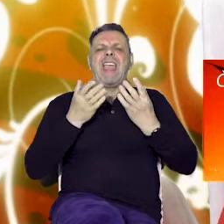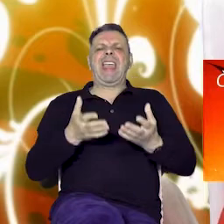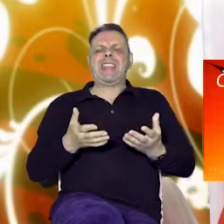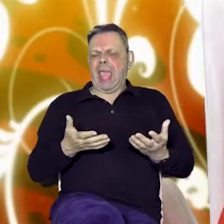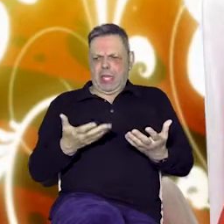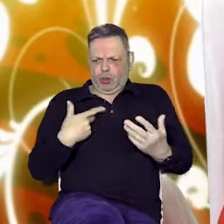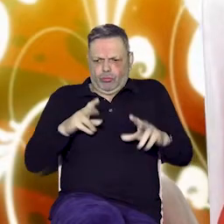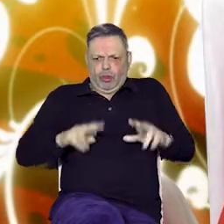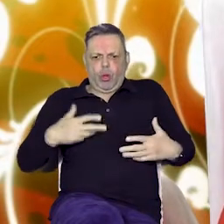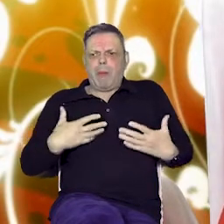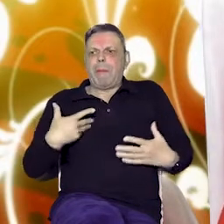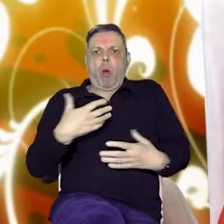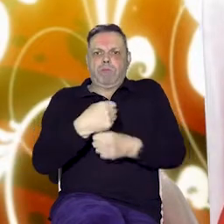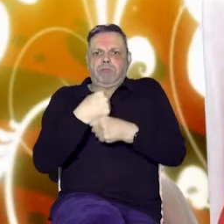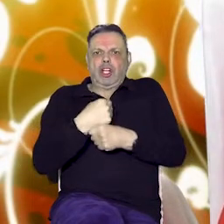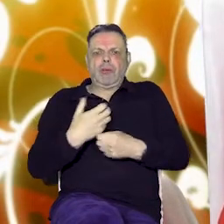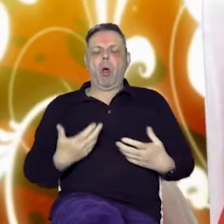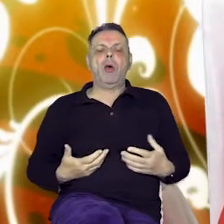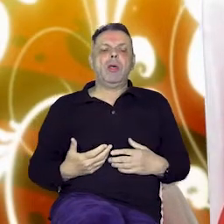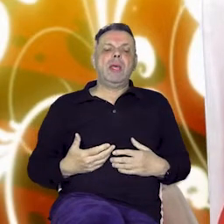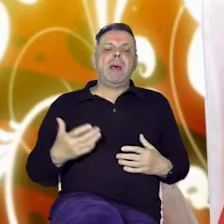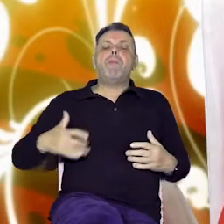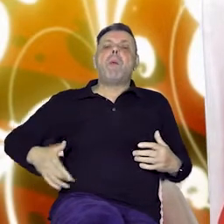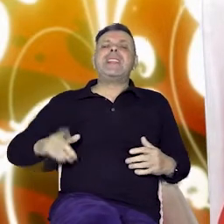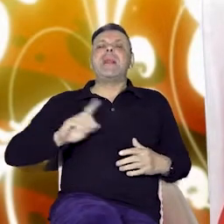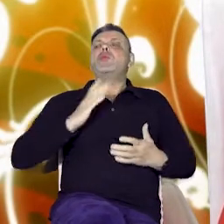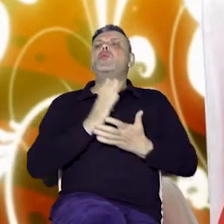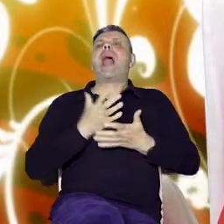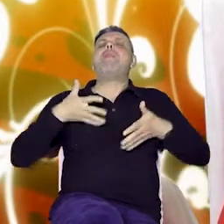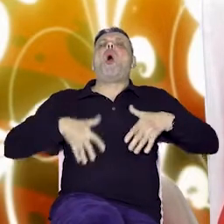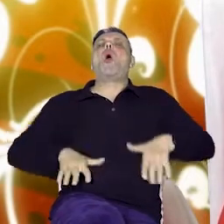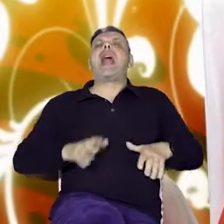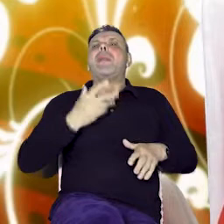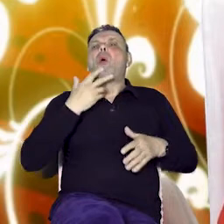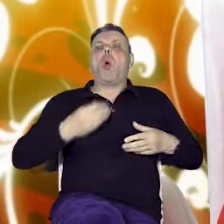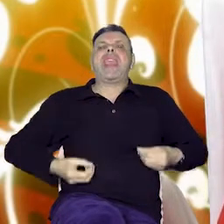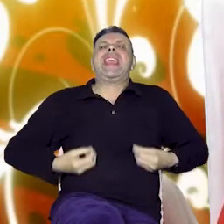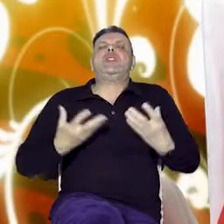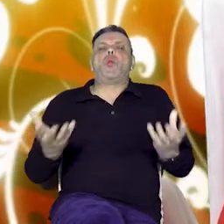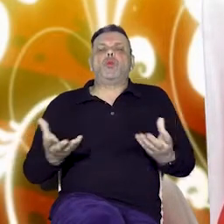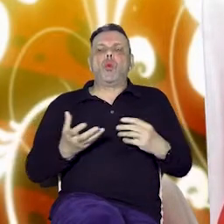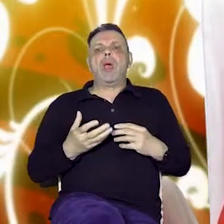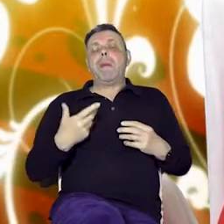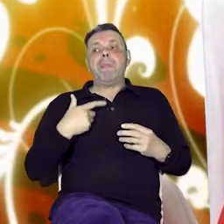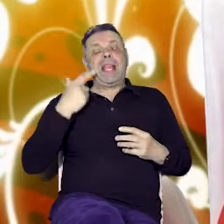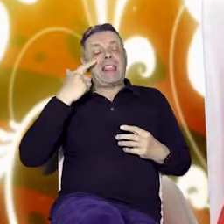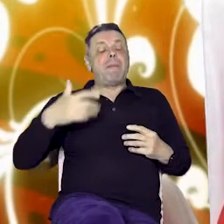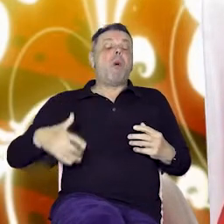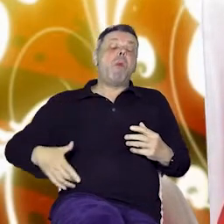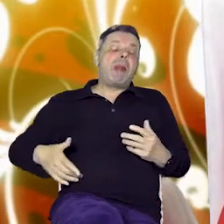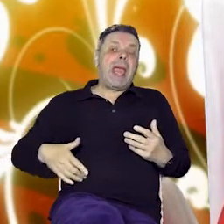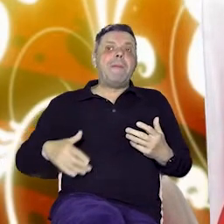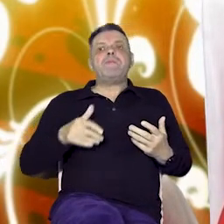funkcije održavamo. Zašto? Zato što bubrezi nisu samo organi koji izlučuju. Mi nekako gledamo bubrege kao organe